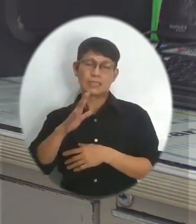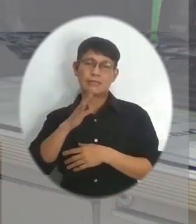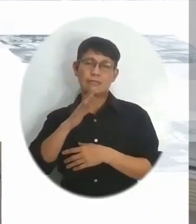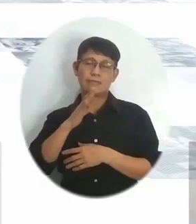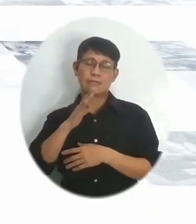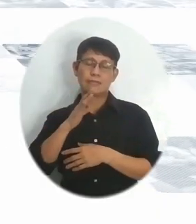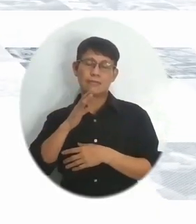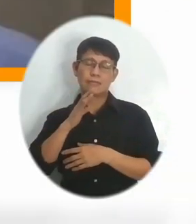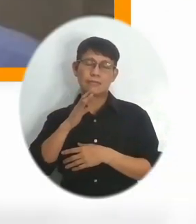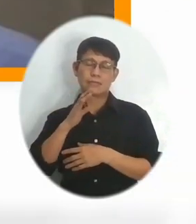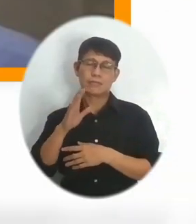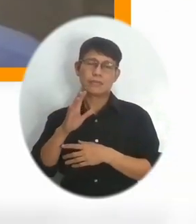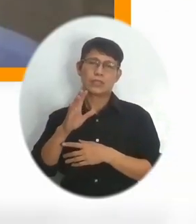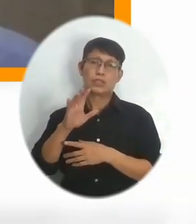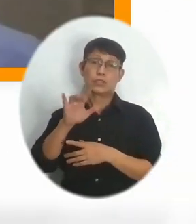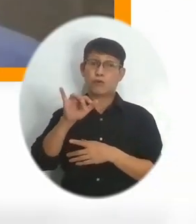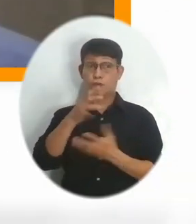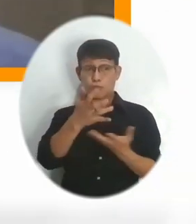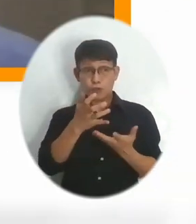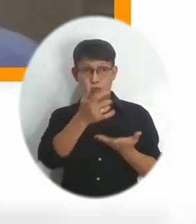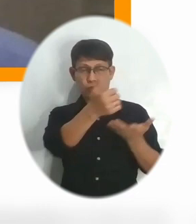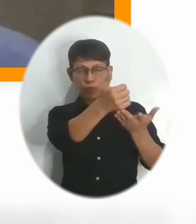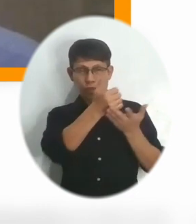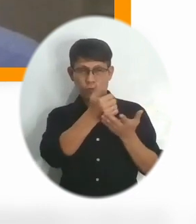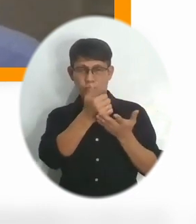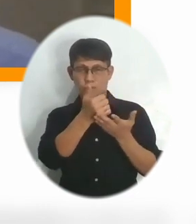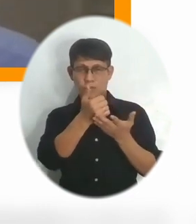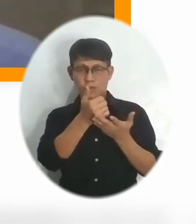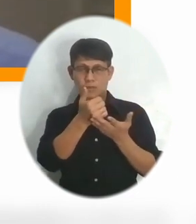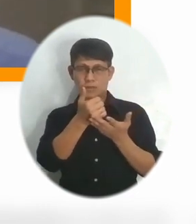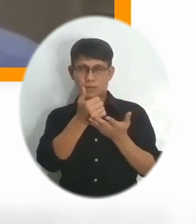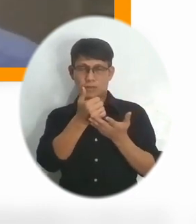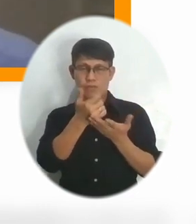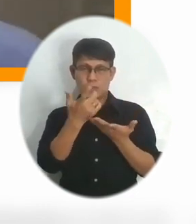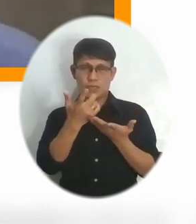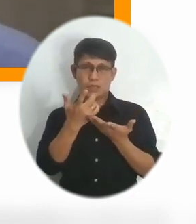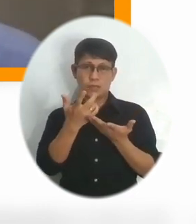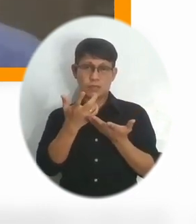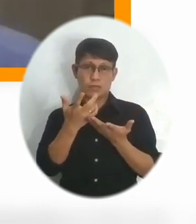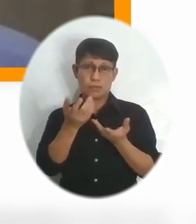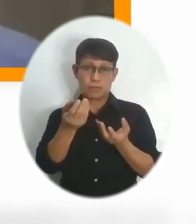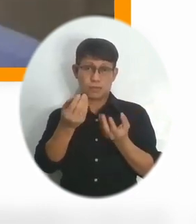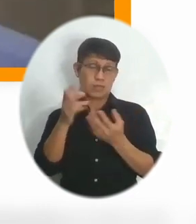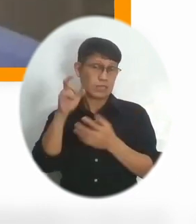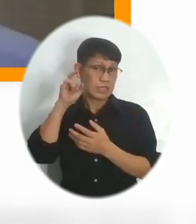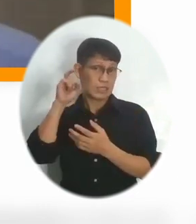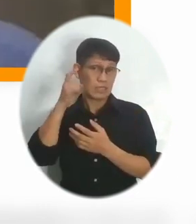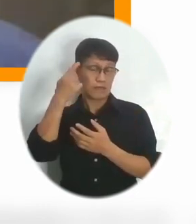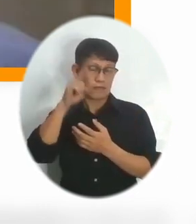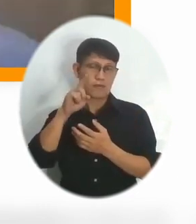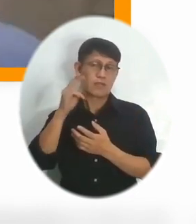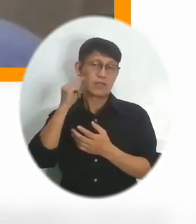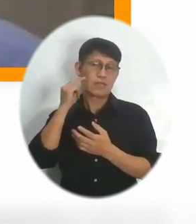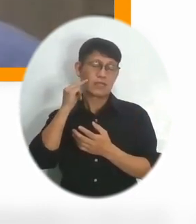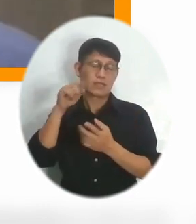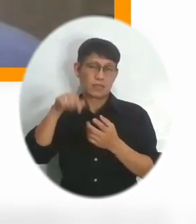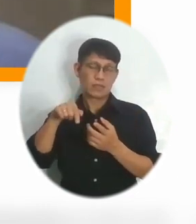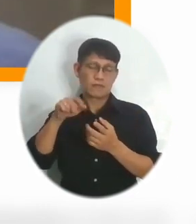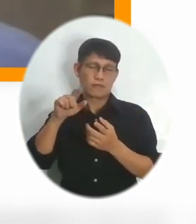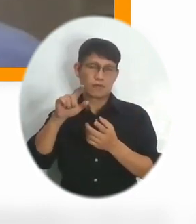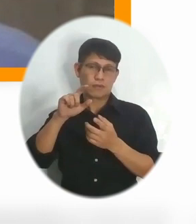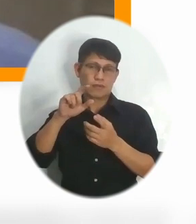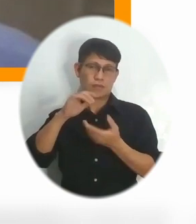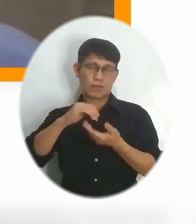at makarinig din. Para sa mga tumulong na magkaroon ng hearing aid si Natalie Esmeralda, mula sa amin sa